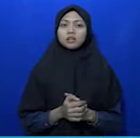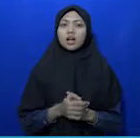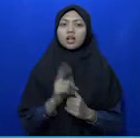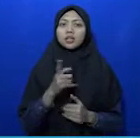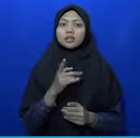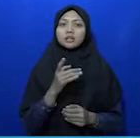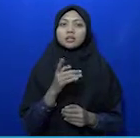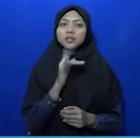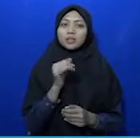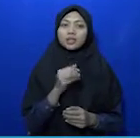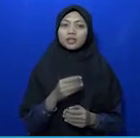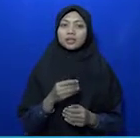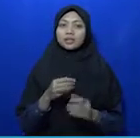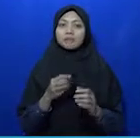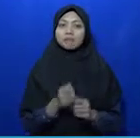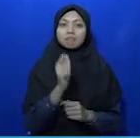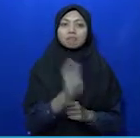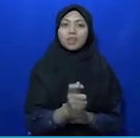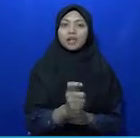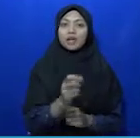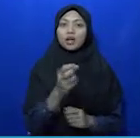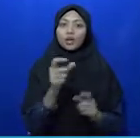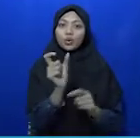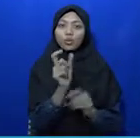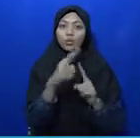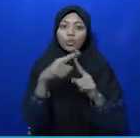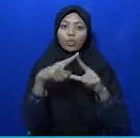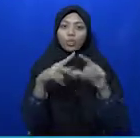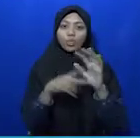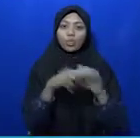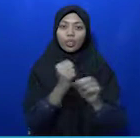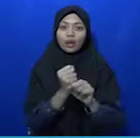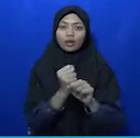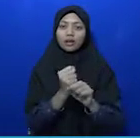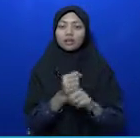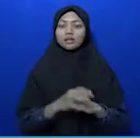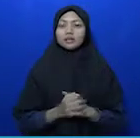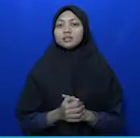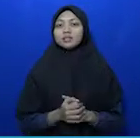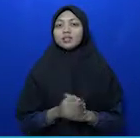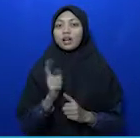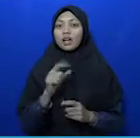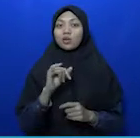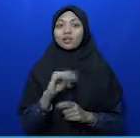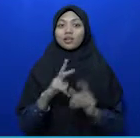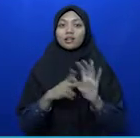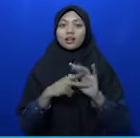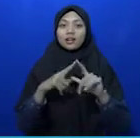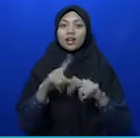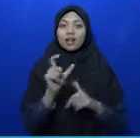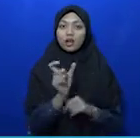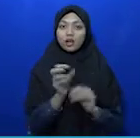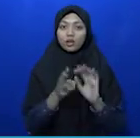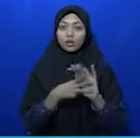mengangsur gitu ya, untuk memberi sahamnya 3,82% tadi. Jadi kalau Inalum dia membeli saham tadi